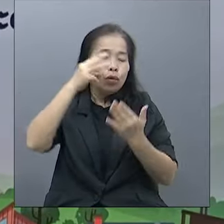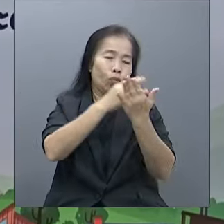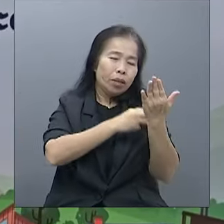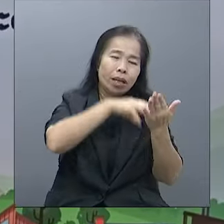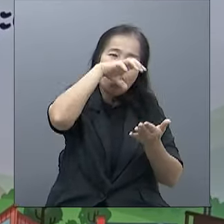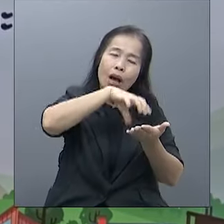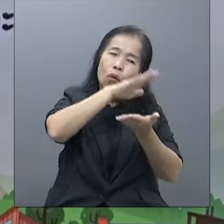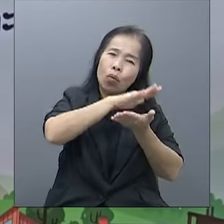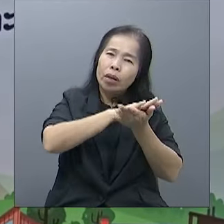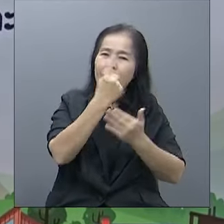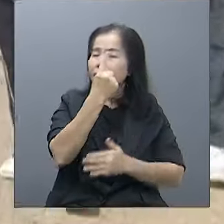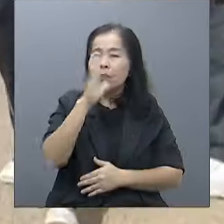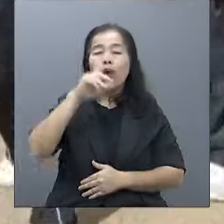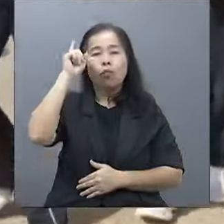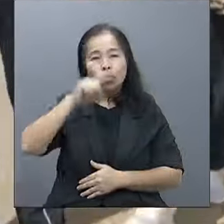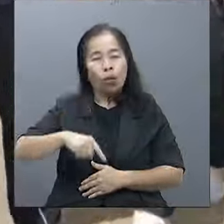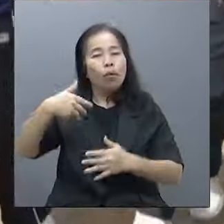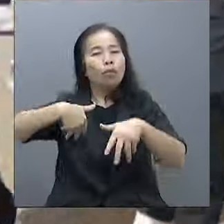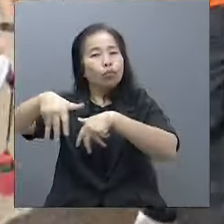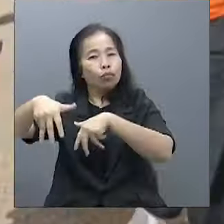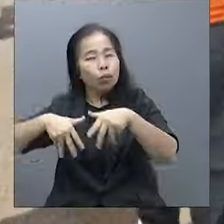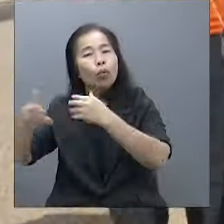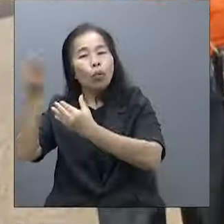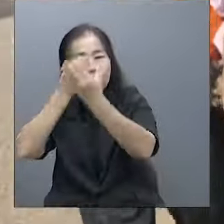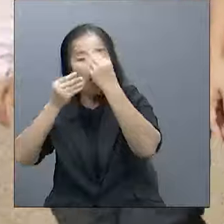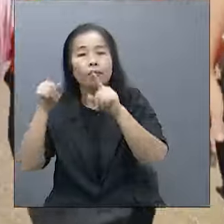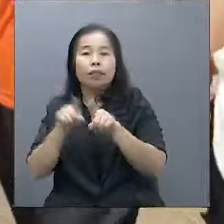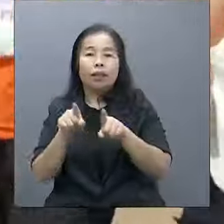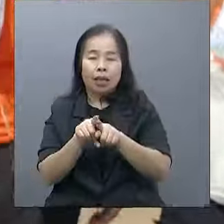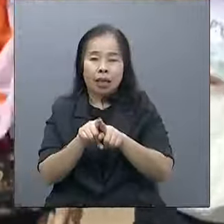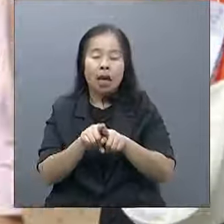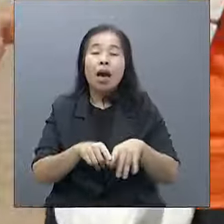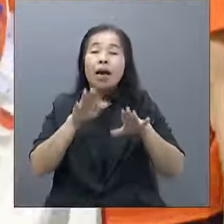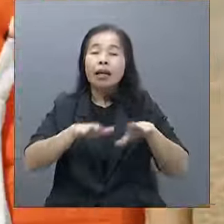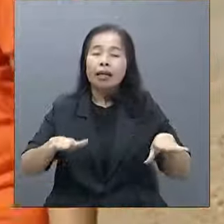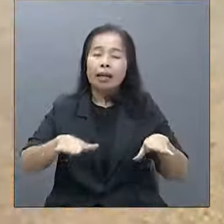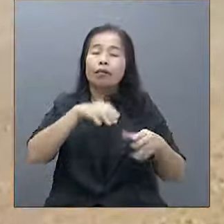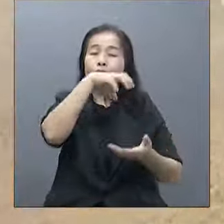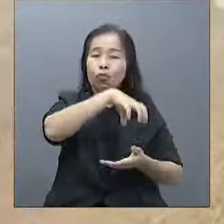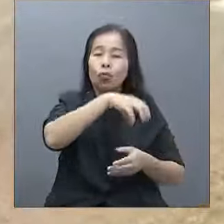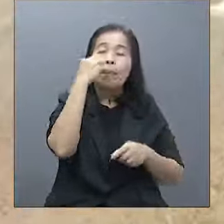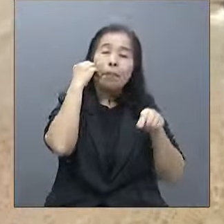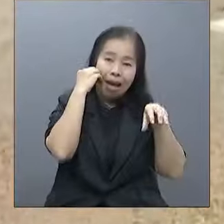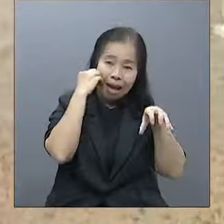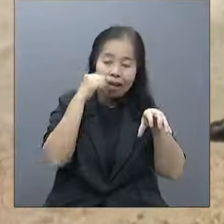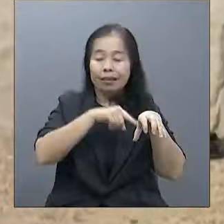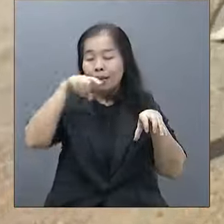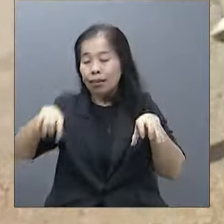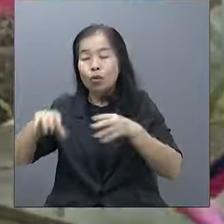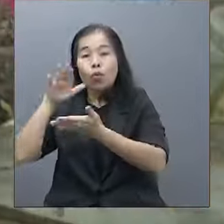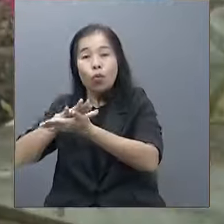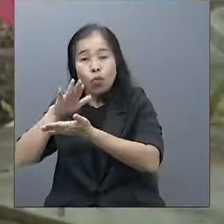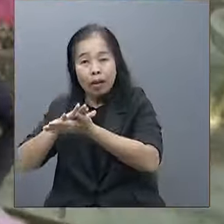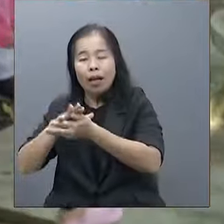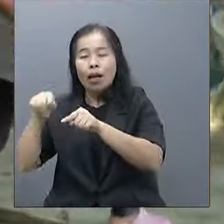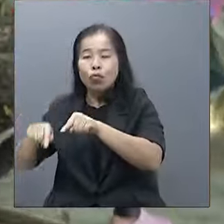นะครับเขาต้องเรียนรู้จากชุมชนอันนี้เวลาเด็กไปในชุมชนเนี่ยนั้นนอกจากพื้นที่จัดพื้นที่ให้จากชุมชนนะ